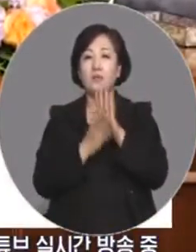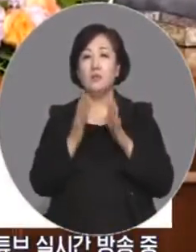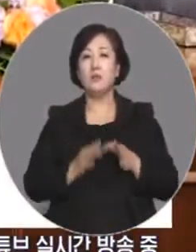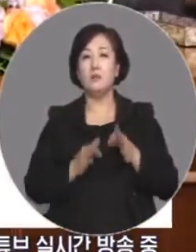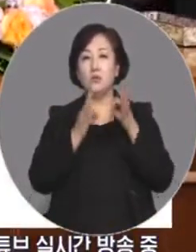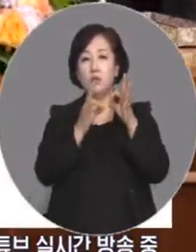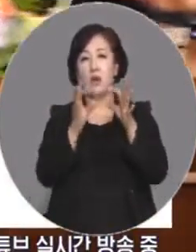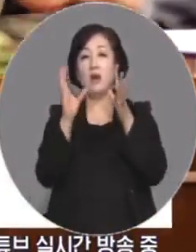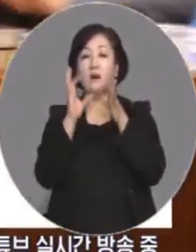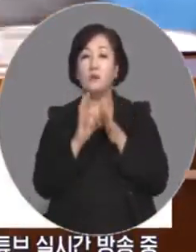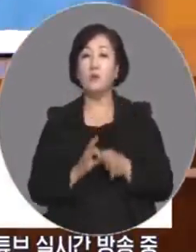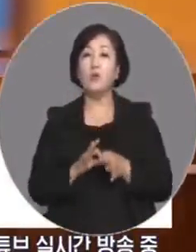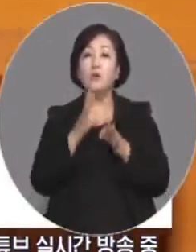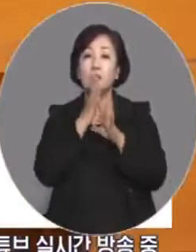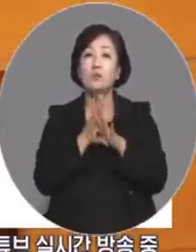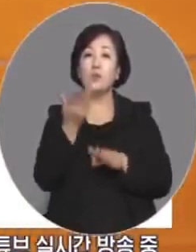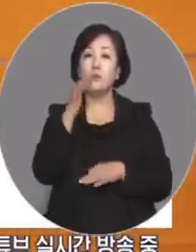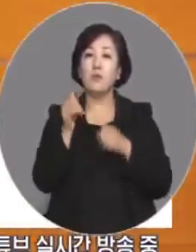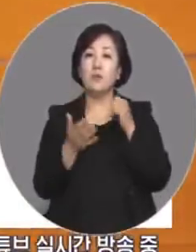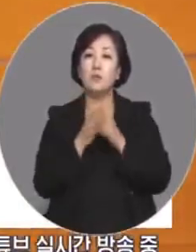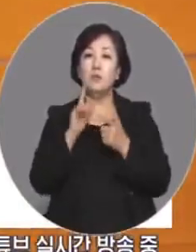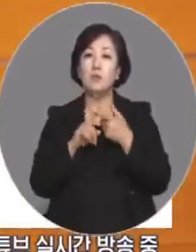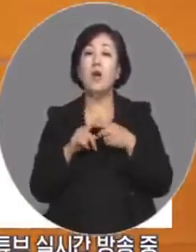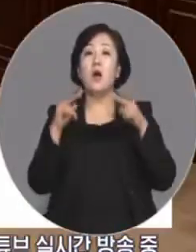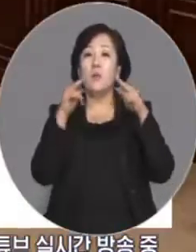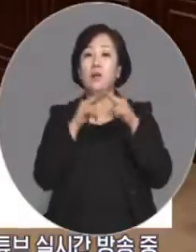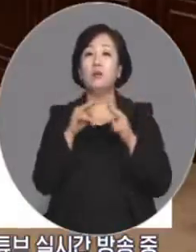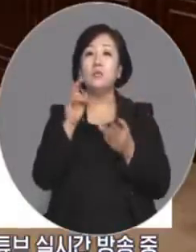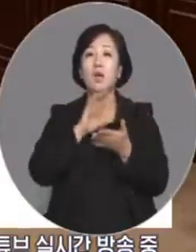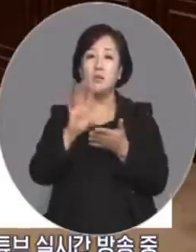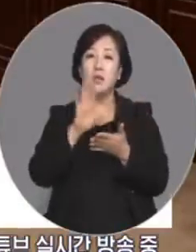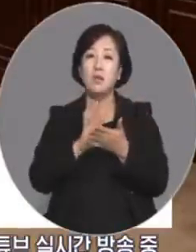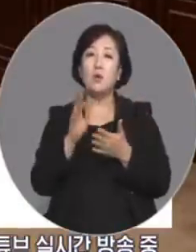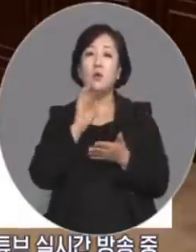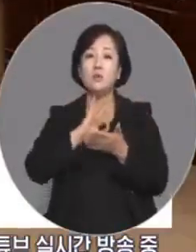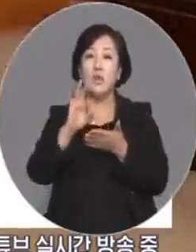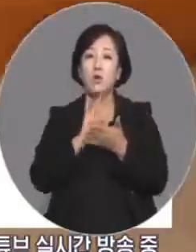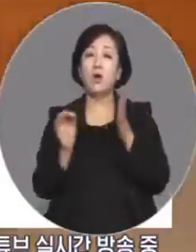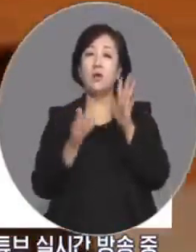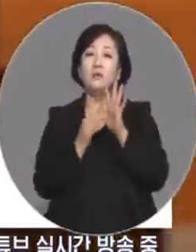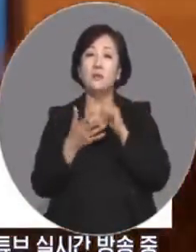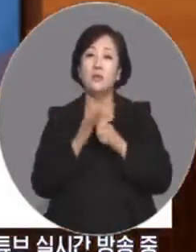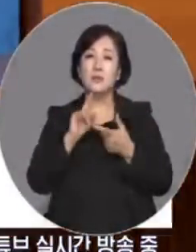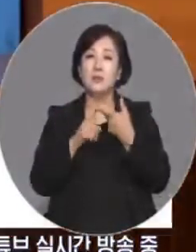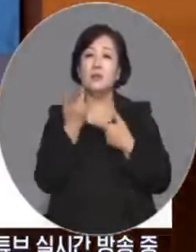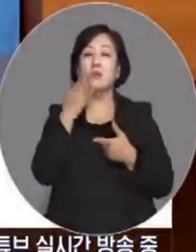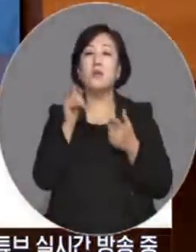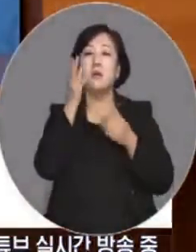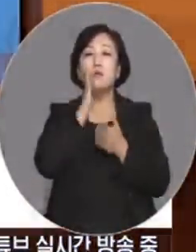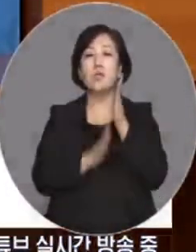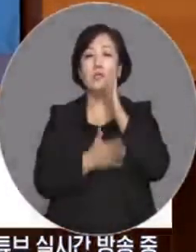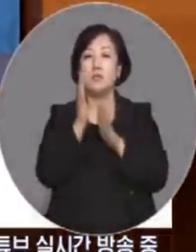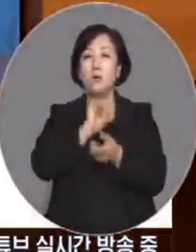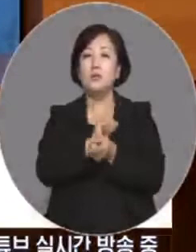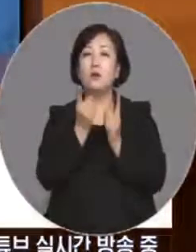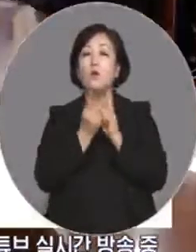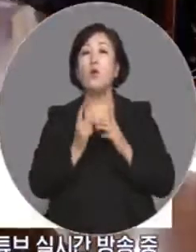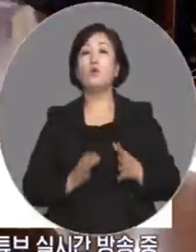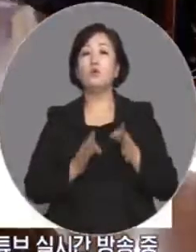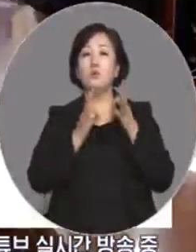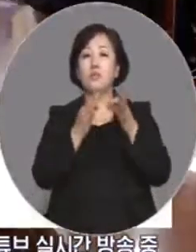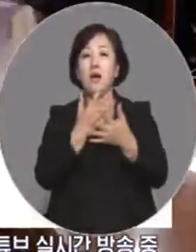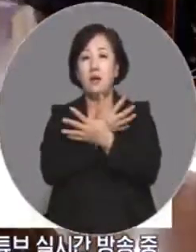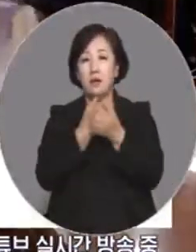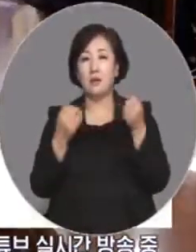투자가 잇따르고 있습니다. 지역 반도체 재료 생산업체인 JMC는 오늘 울산시와 투자 양해각서를